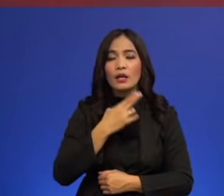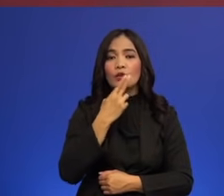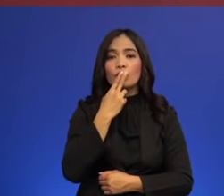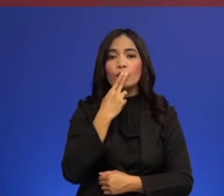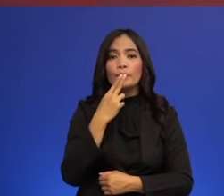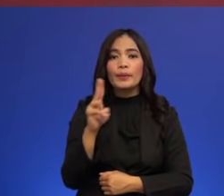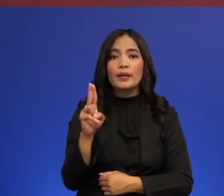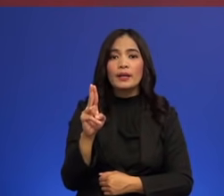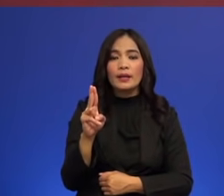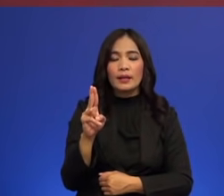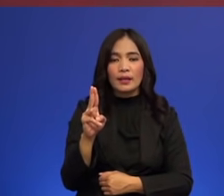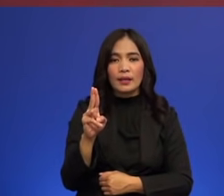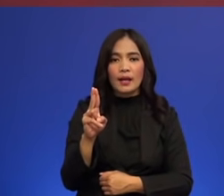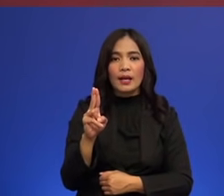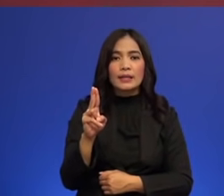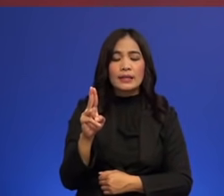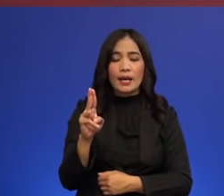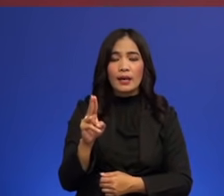Aku